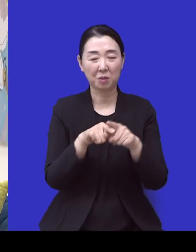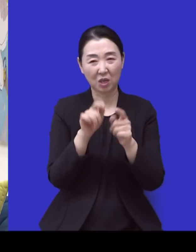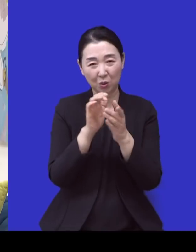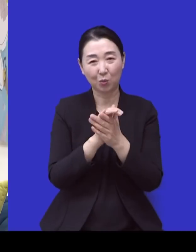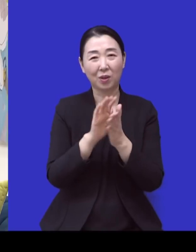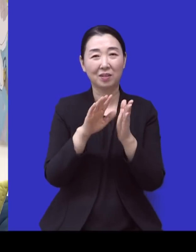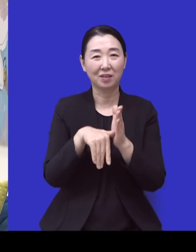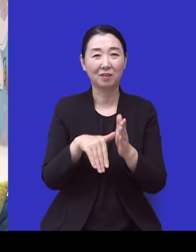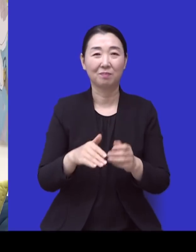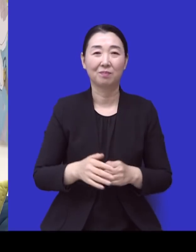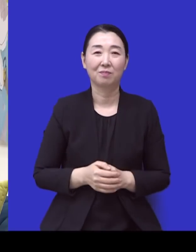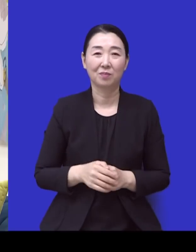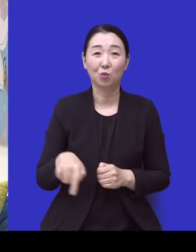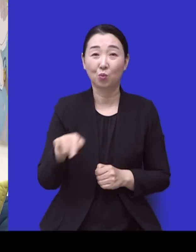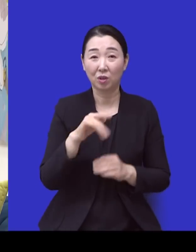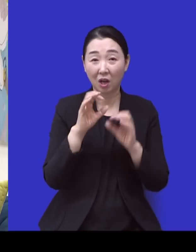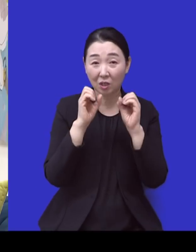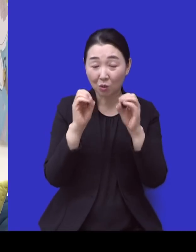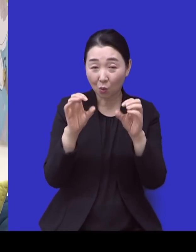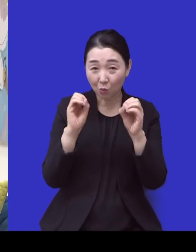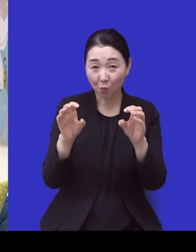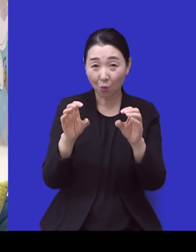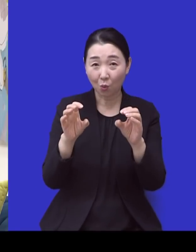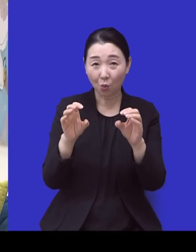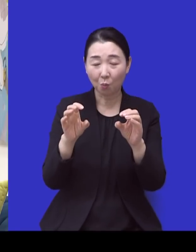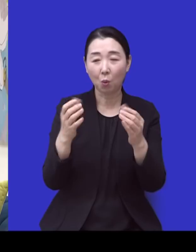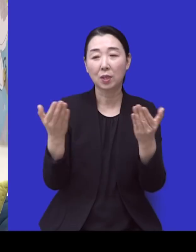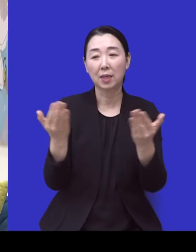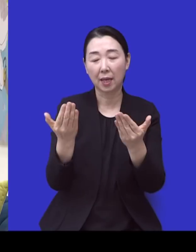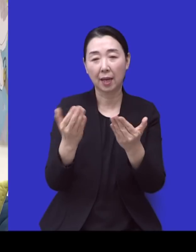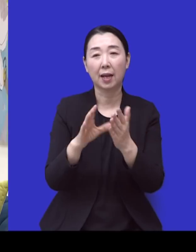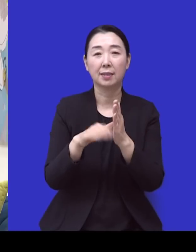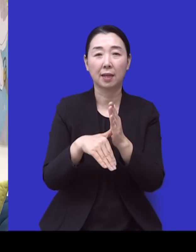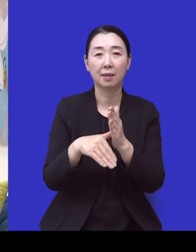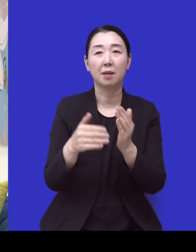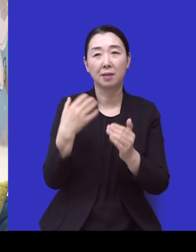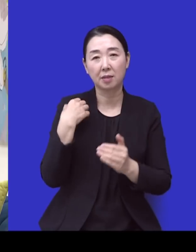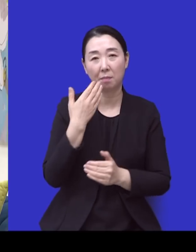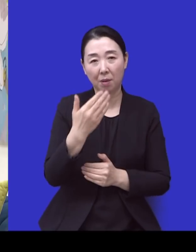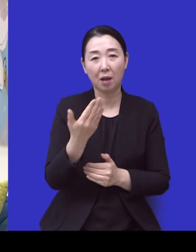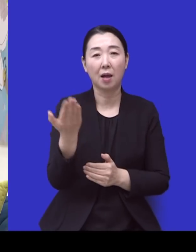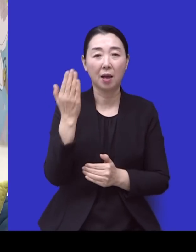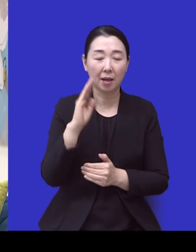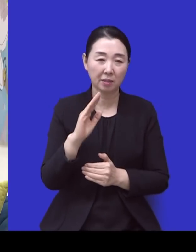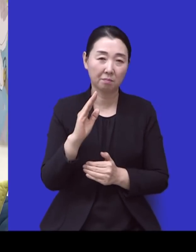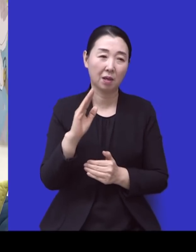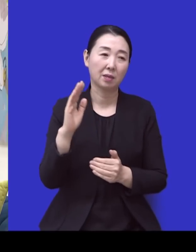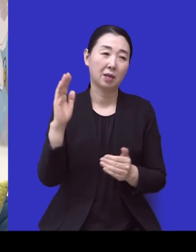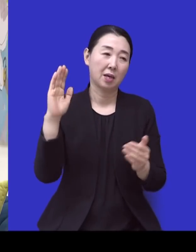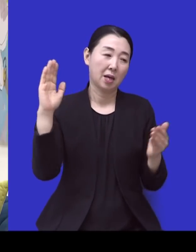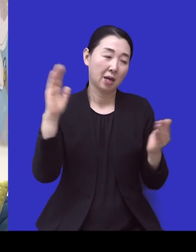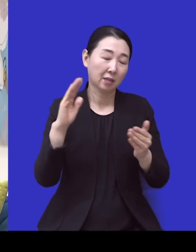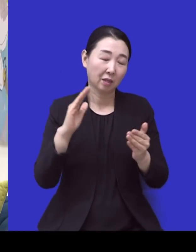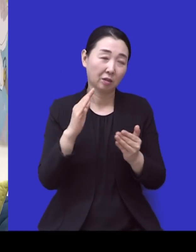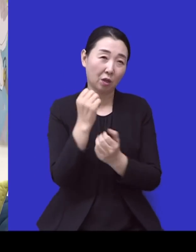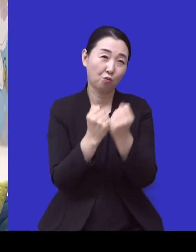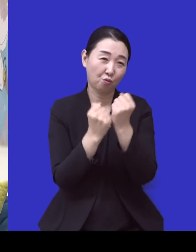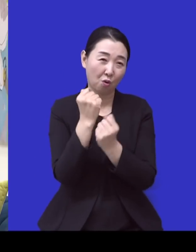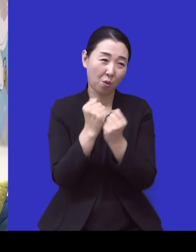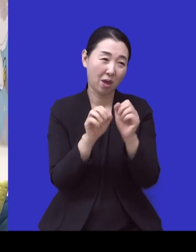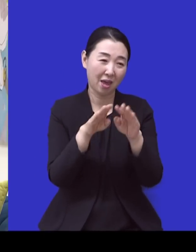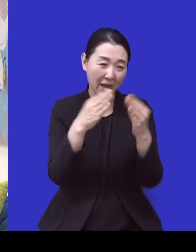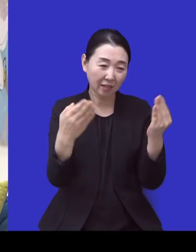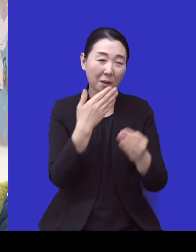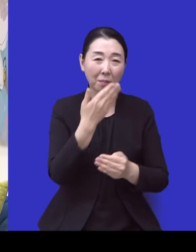하는 와중에 우리가 이제 사역을 하는 거는 사역할 수 있다. 애들한테 수련회를 열어주는 거는 어떻게든지 열어줄 수